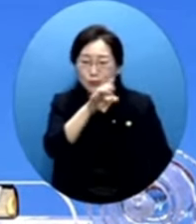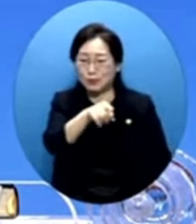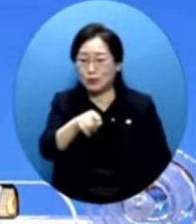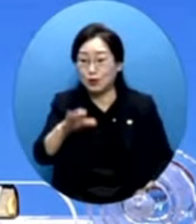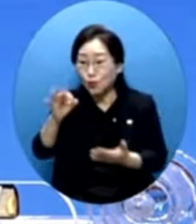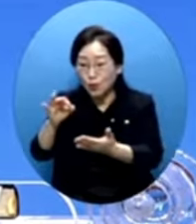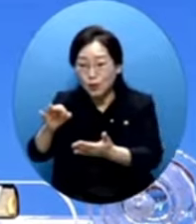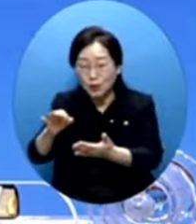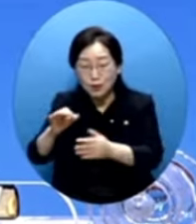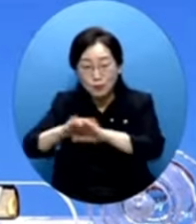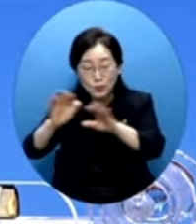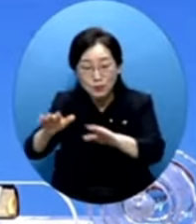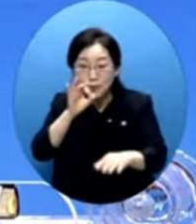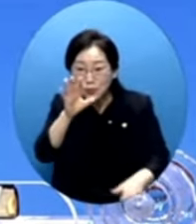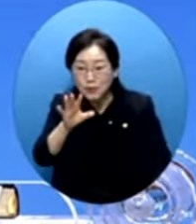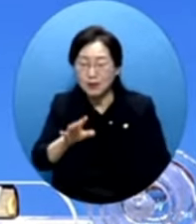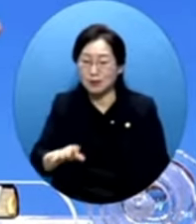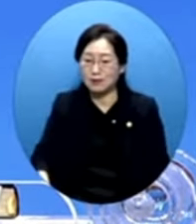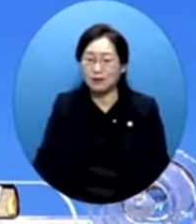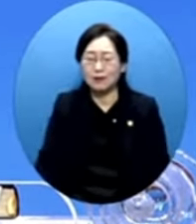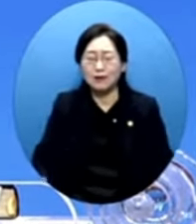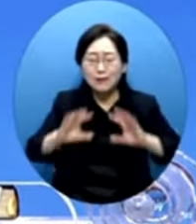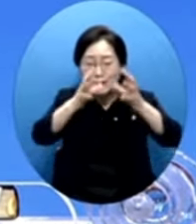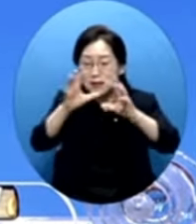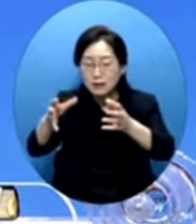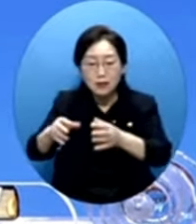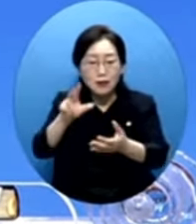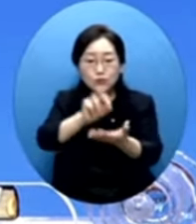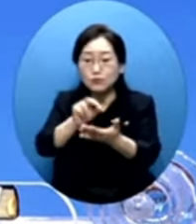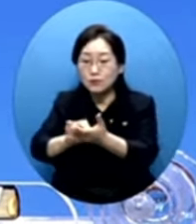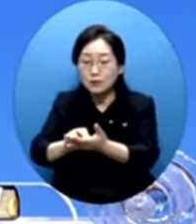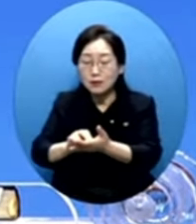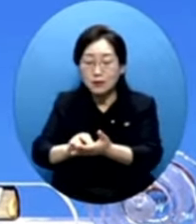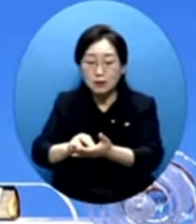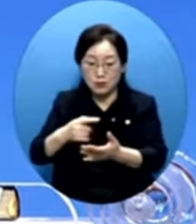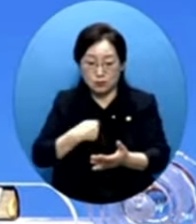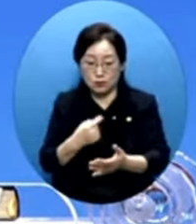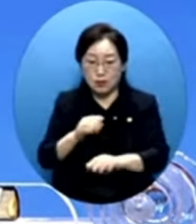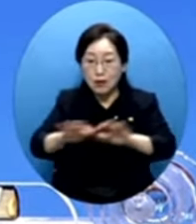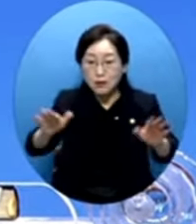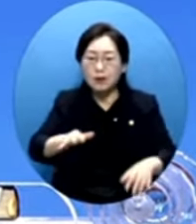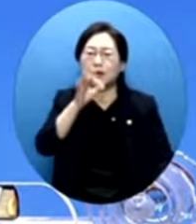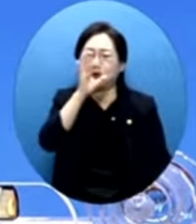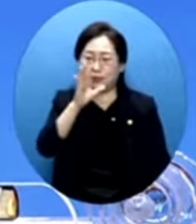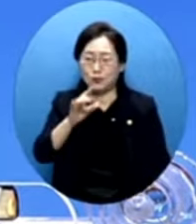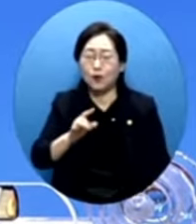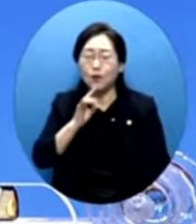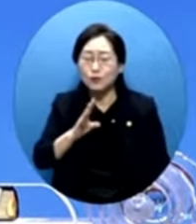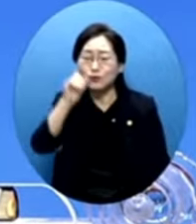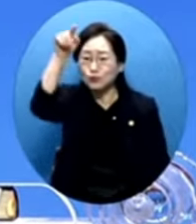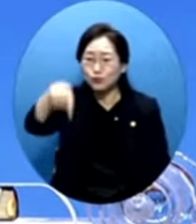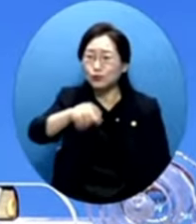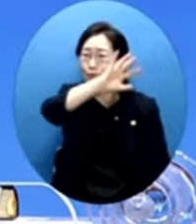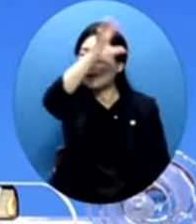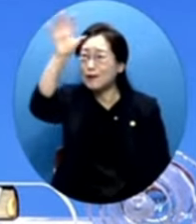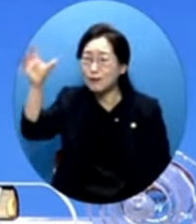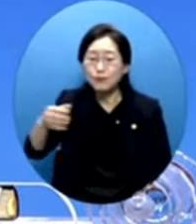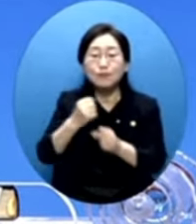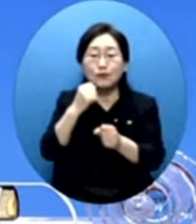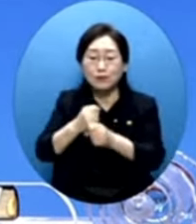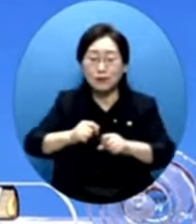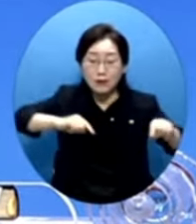것이 아닙니다이 세상에 어떤 문제도 우리가 다 해결할 수가 없습니다 오직 온 우주만물을 지으시고